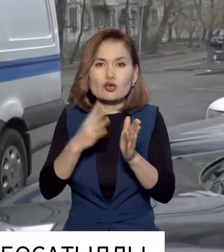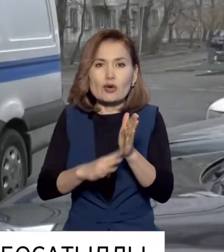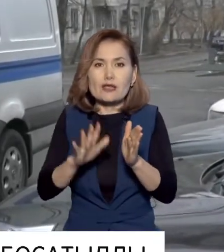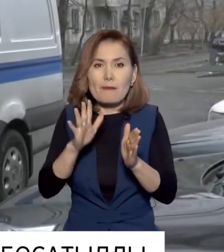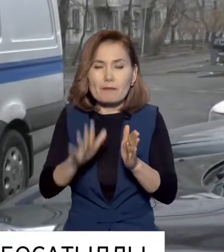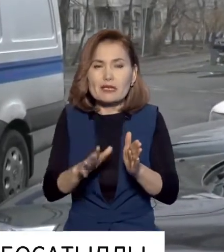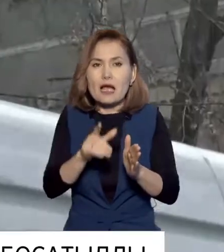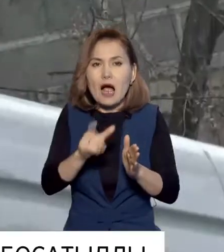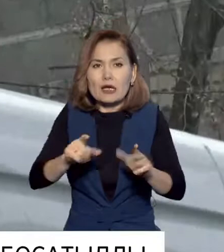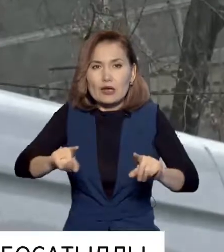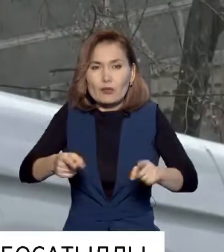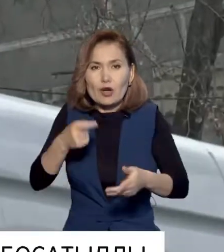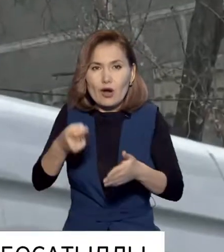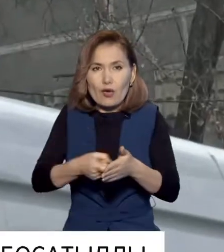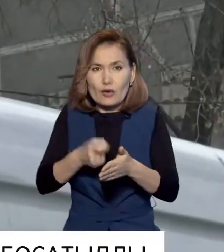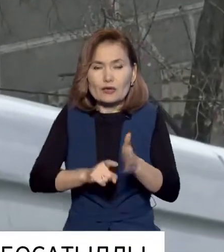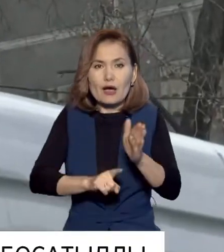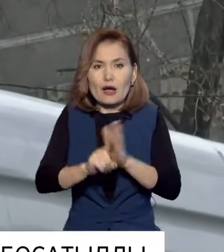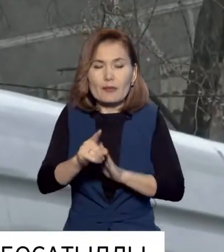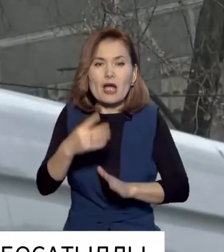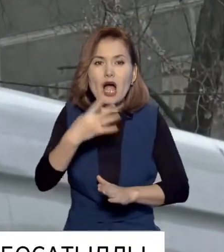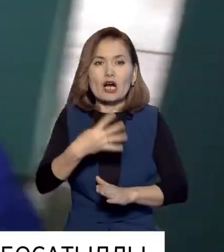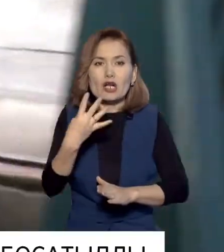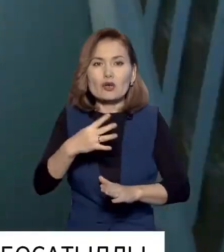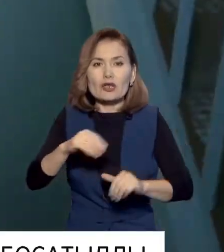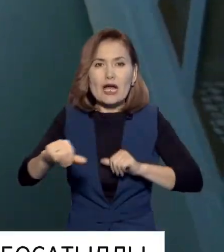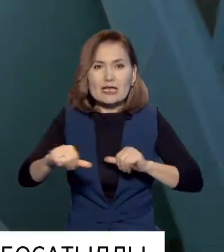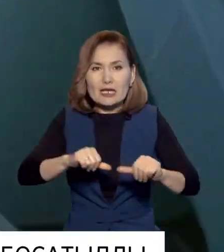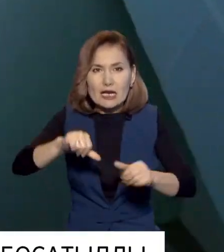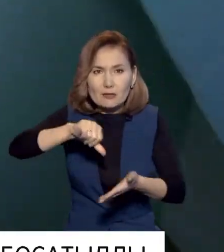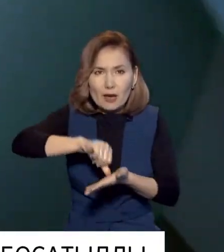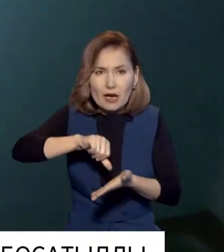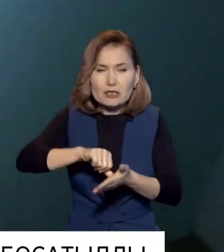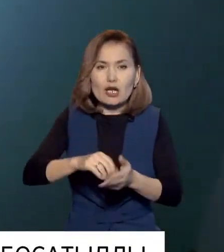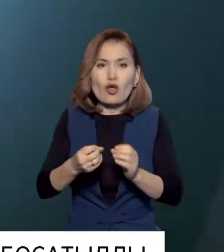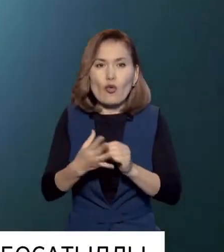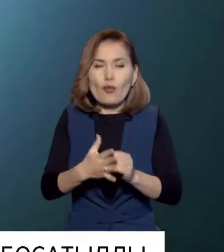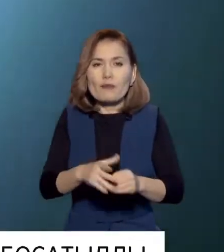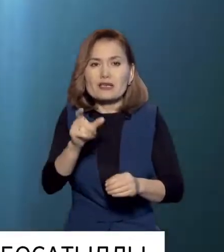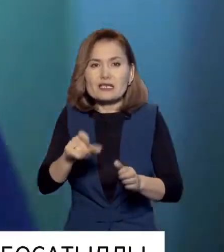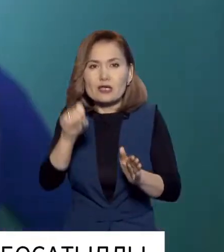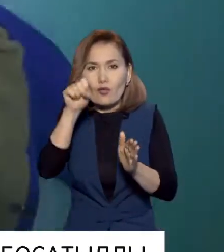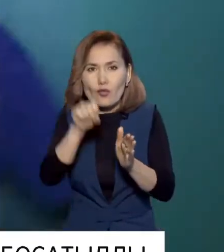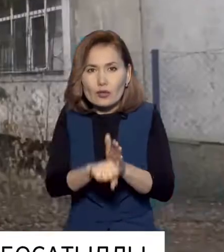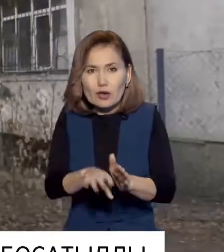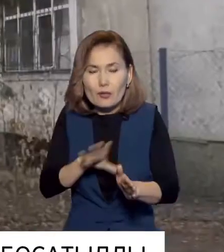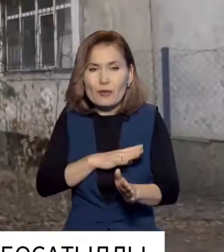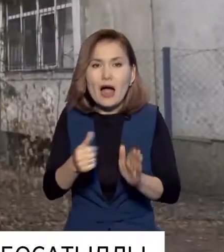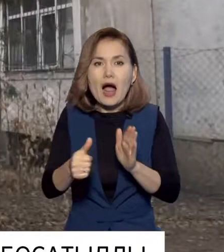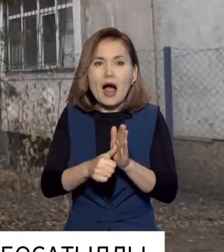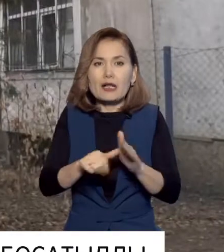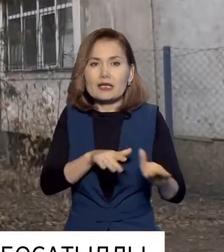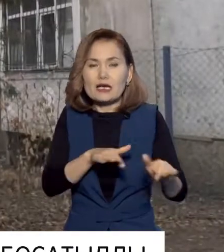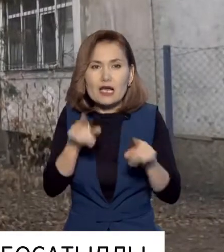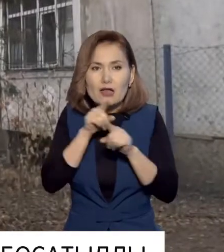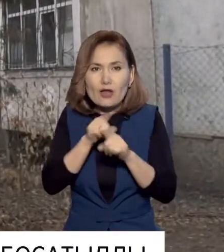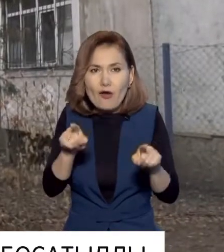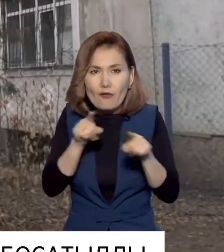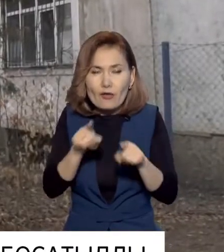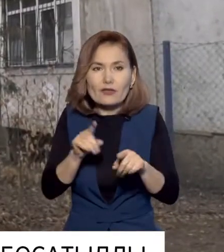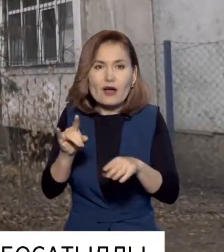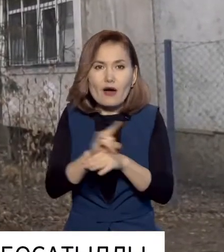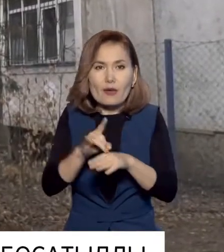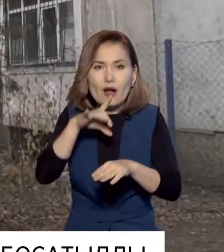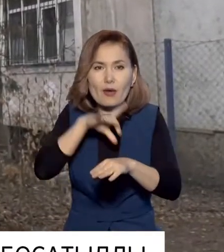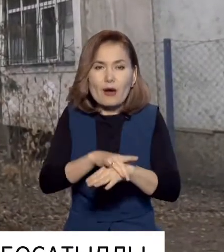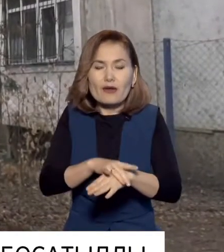дейінгі тергеу басталды. Олардың ішінде 44 терроризм актілері бойынша, 15 кісі өлтіру бойынша, 6 іс насихаттау фактілер және